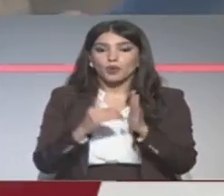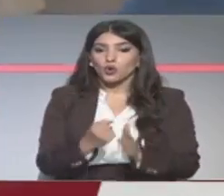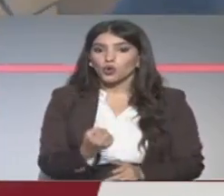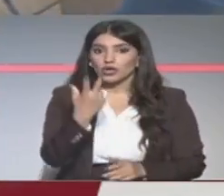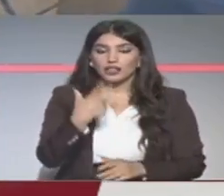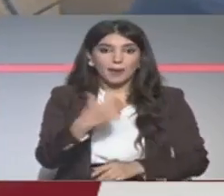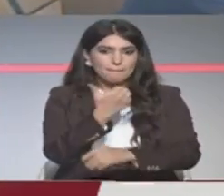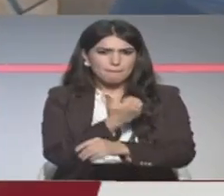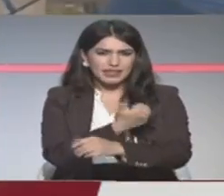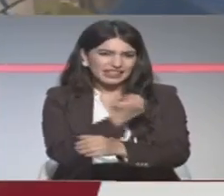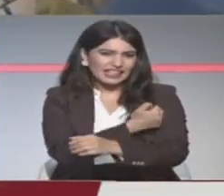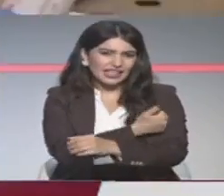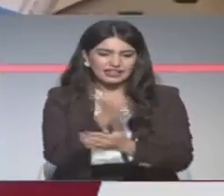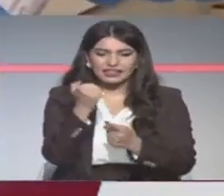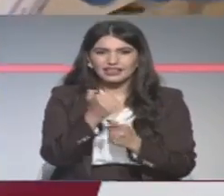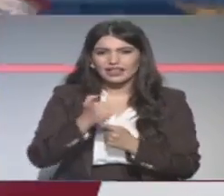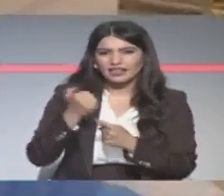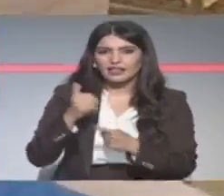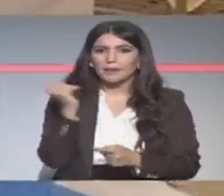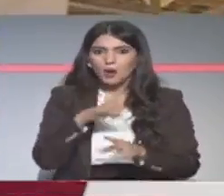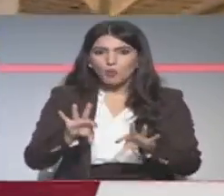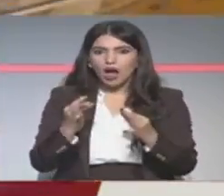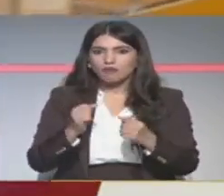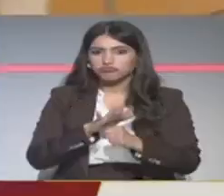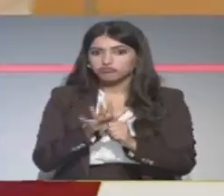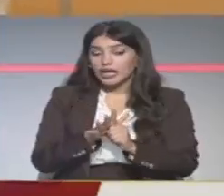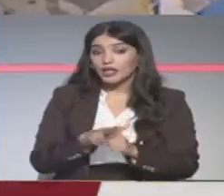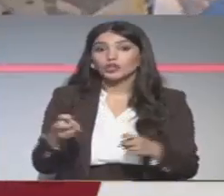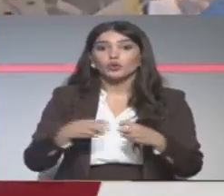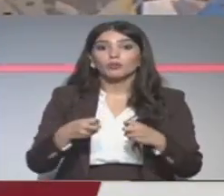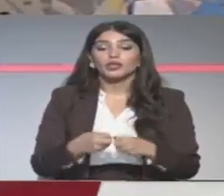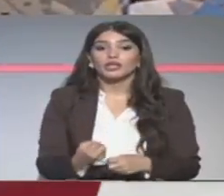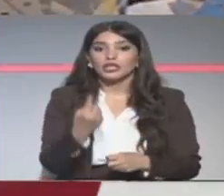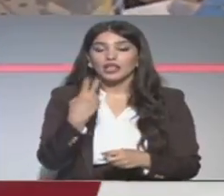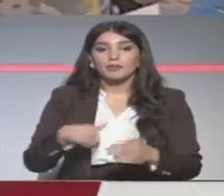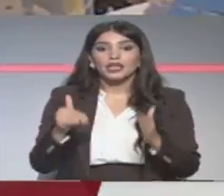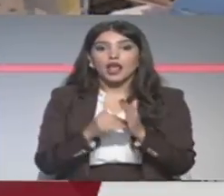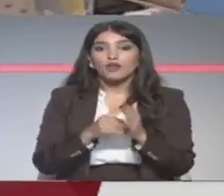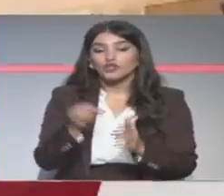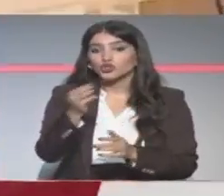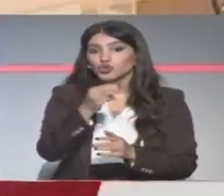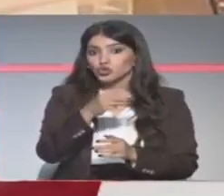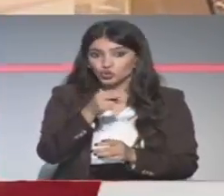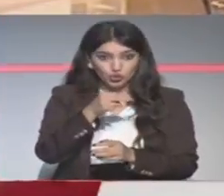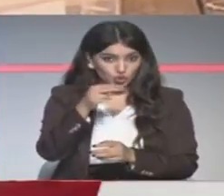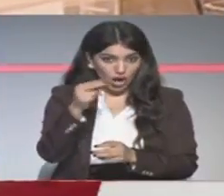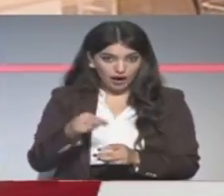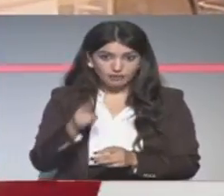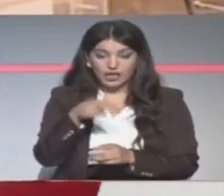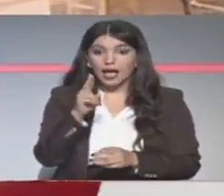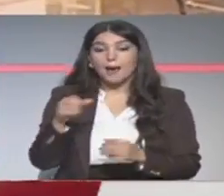27300 اختبار سريع للكشف عن فيروس كورونا بقيمة 300,000 دولار أمريكي ما